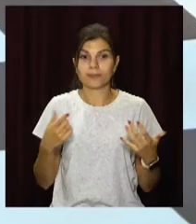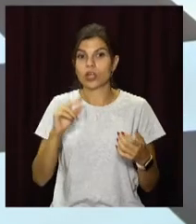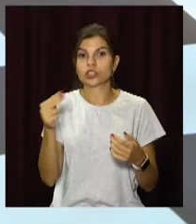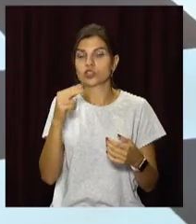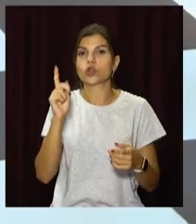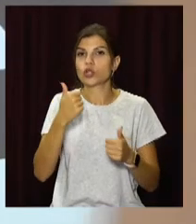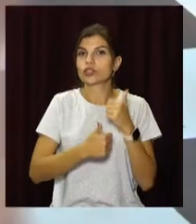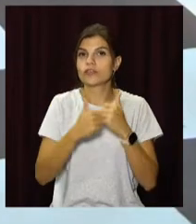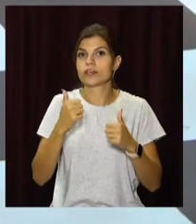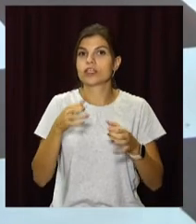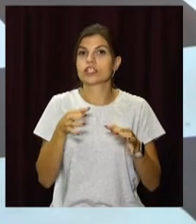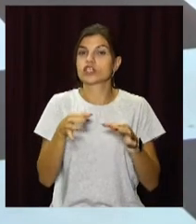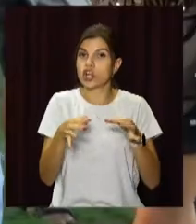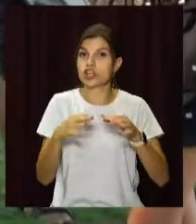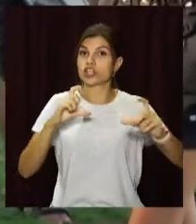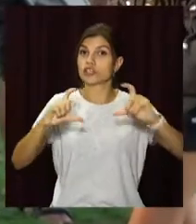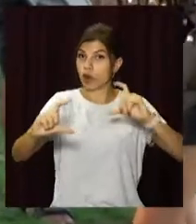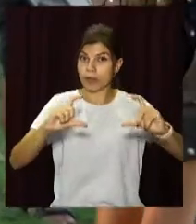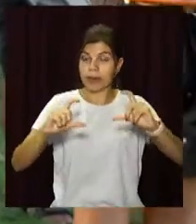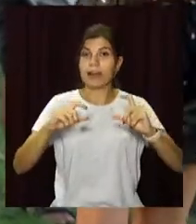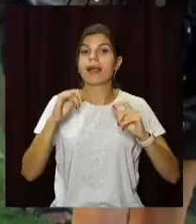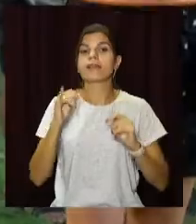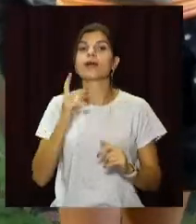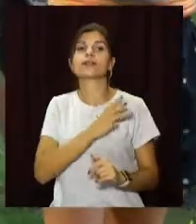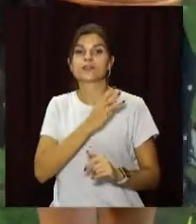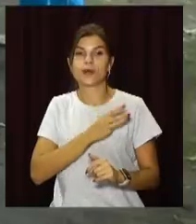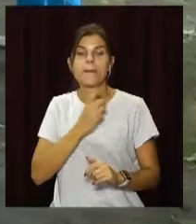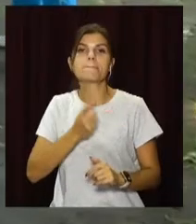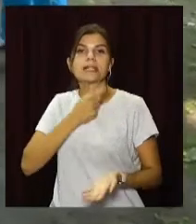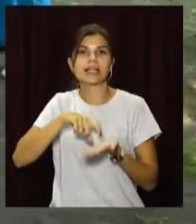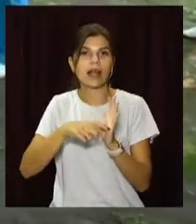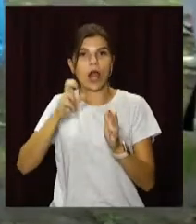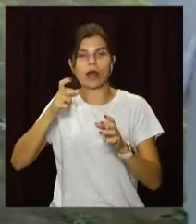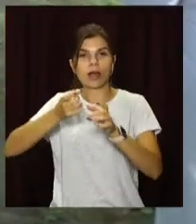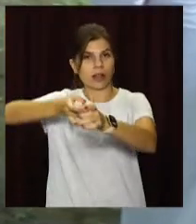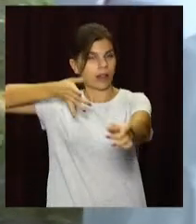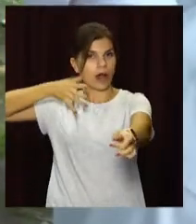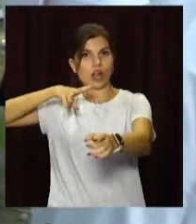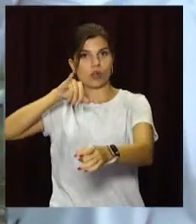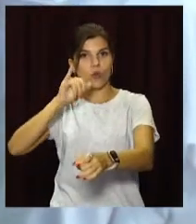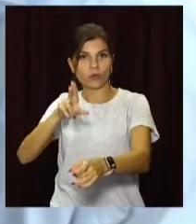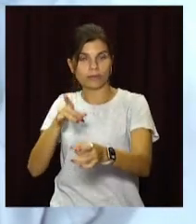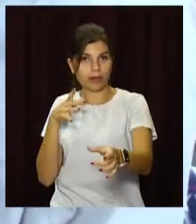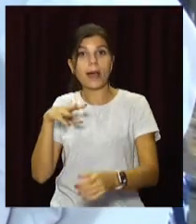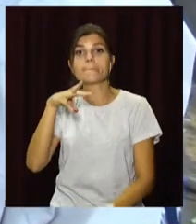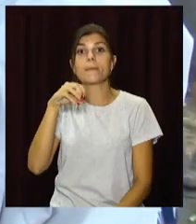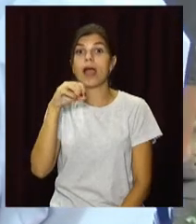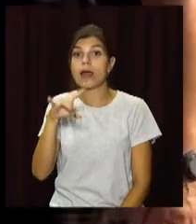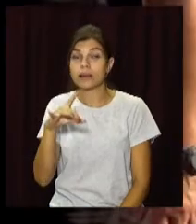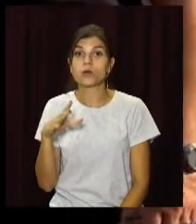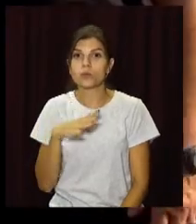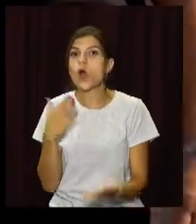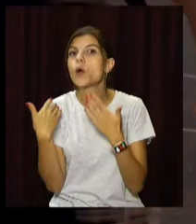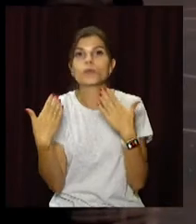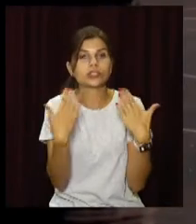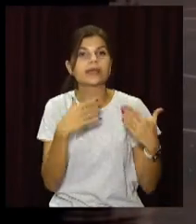провели змагання із шахів та шашок і влаштували для охочих майстер-класи зі стрільби з лука. Міський голова Андрій Білоусов поспілкувався зі